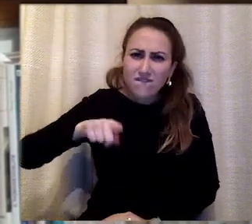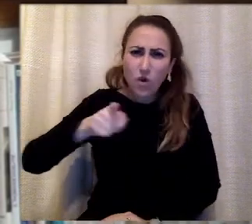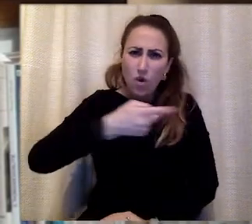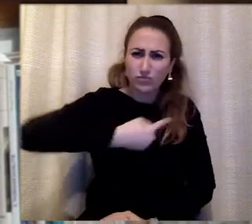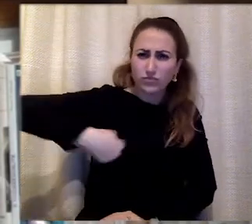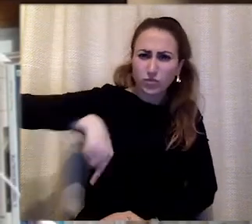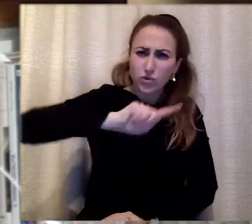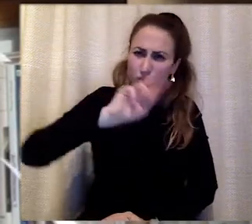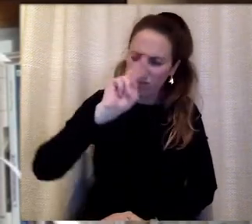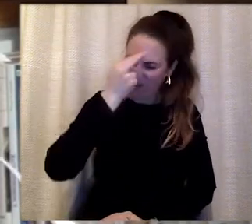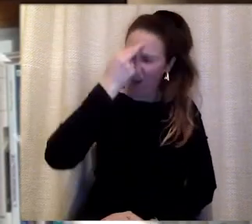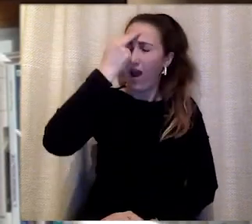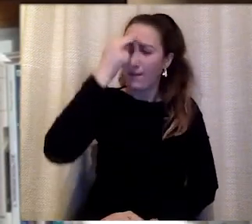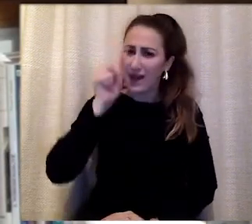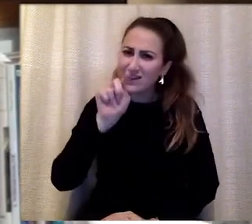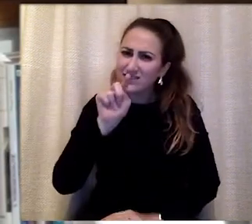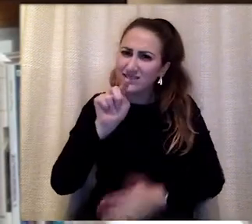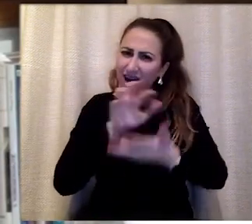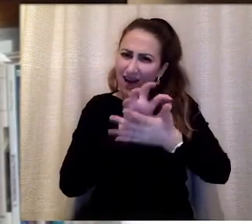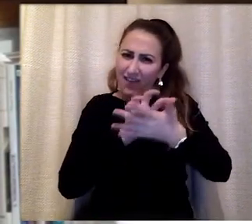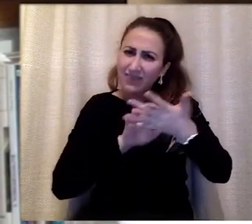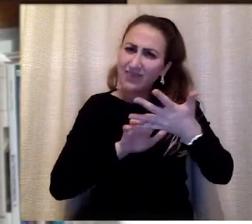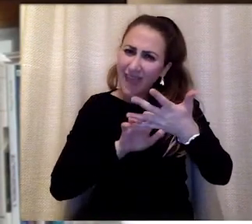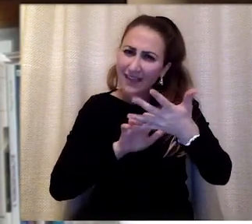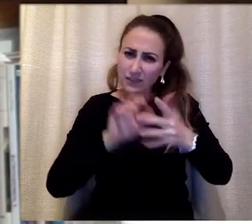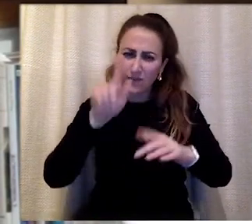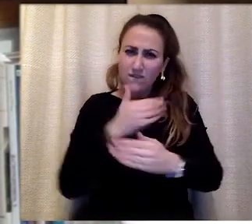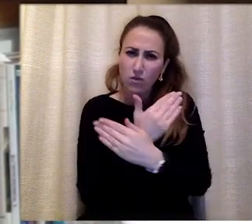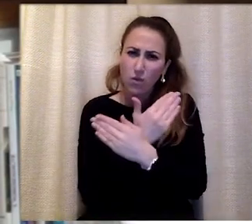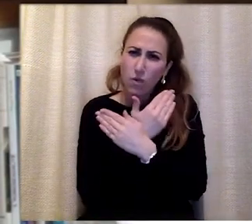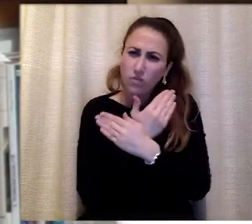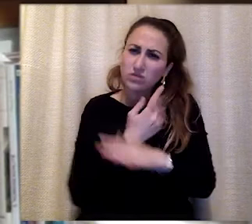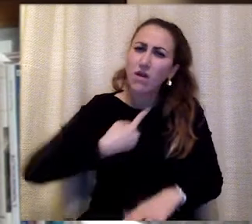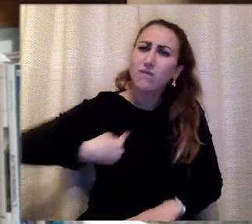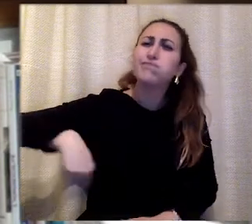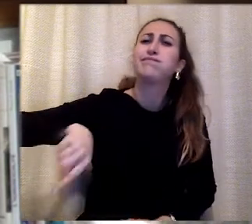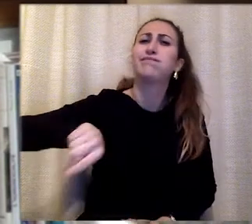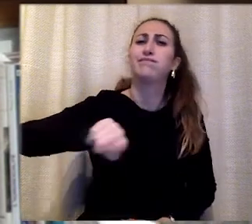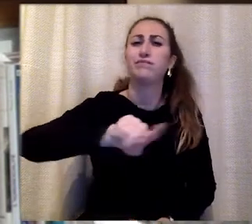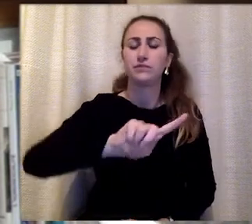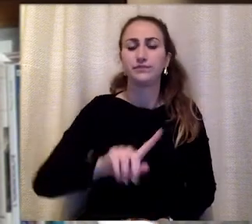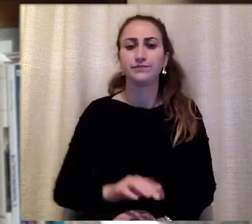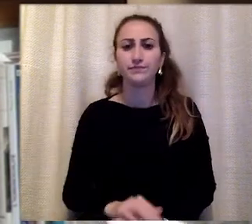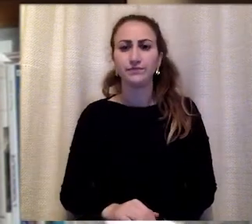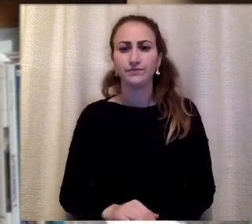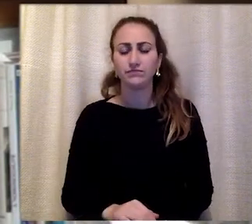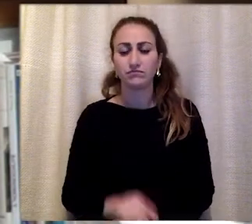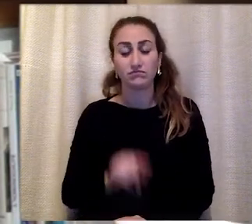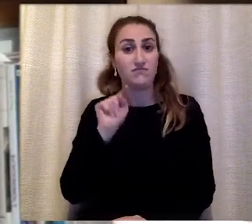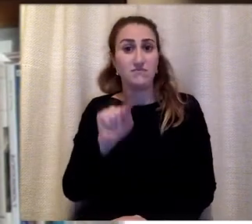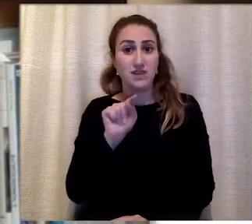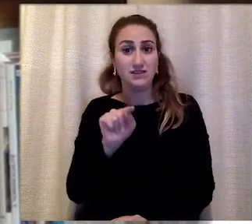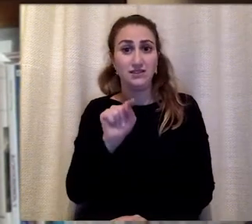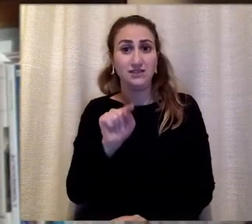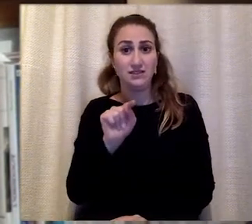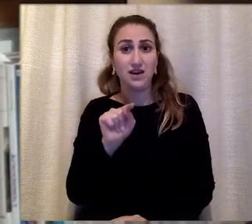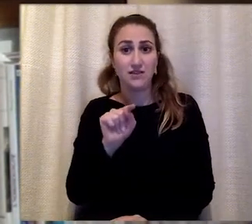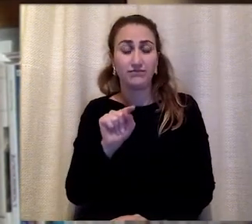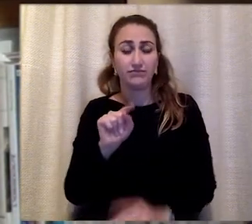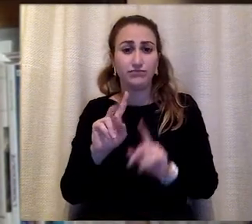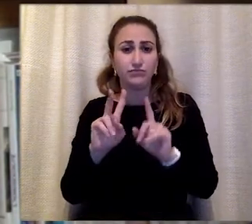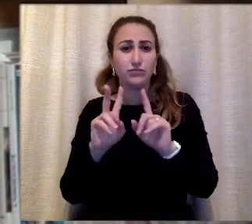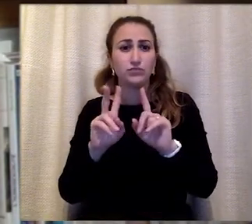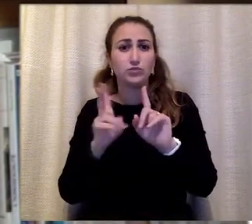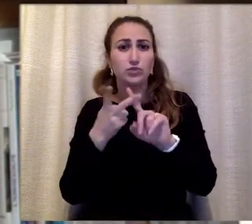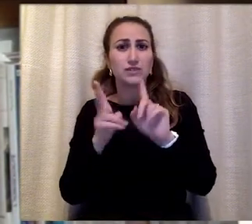La deuxième parole que j'ai reçue, c'était bien celle-là. Dans Isaïe 40,